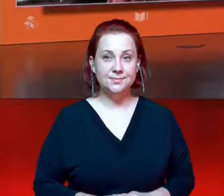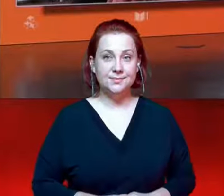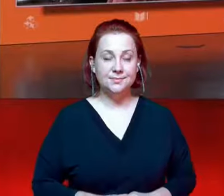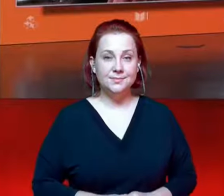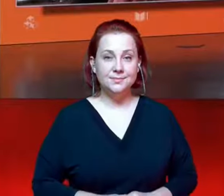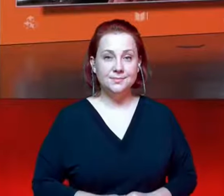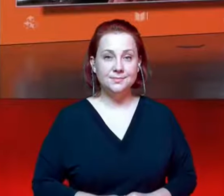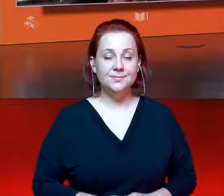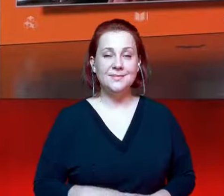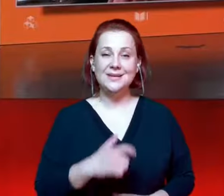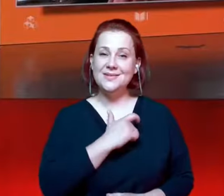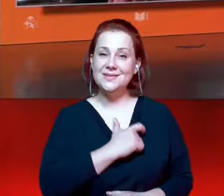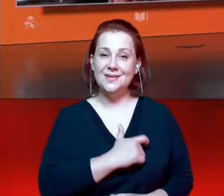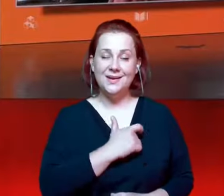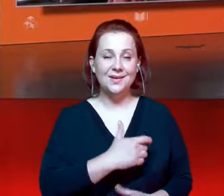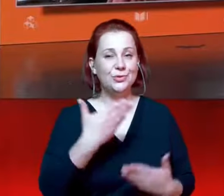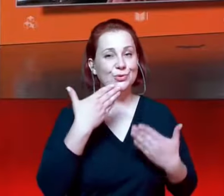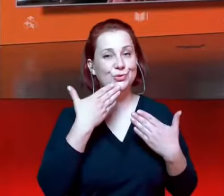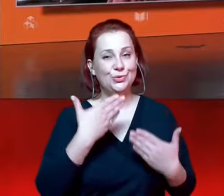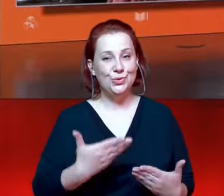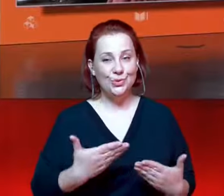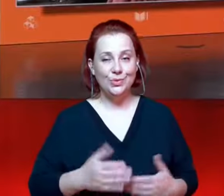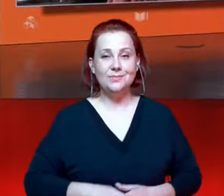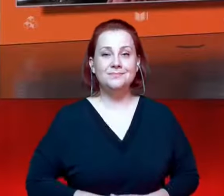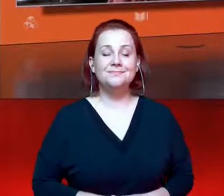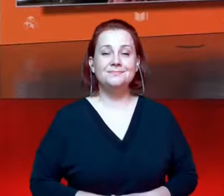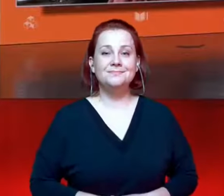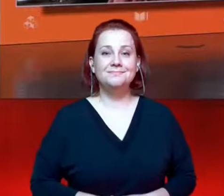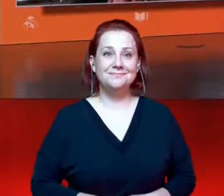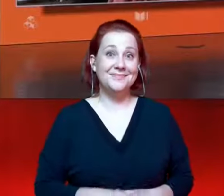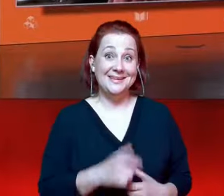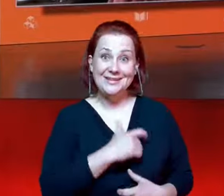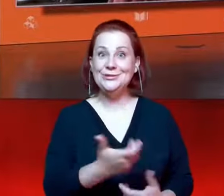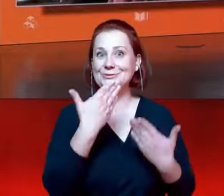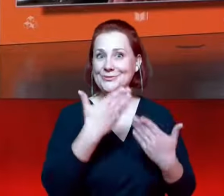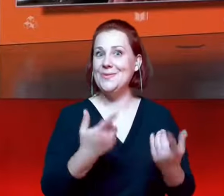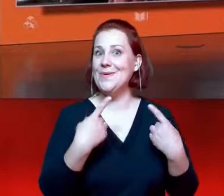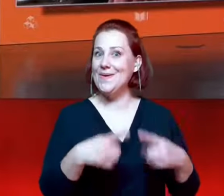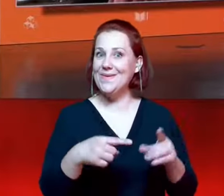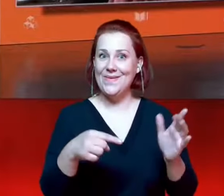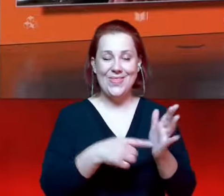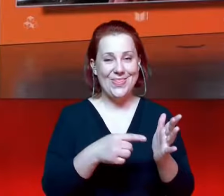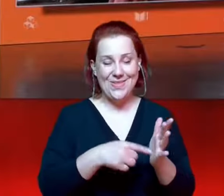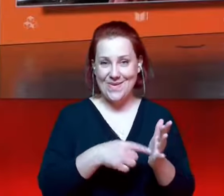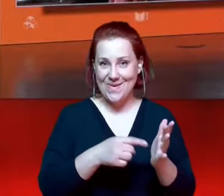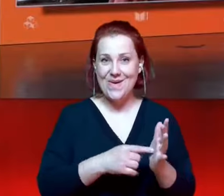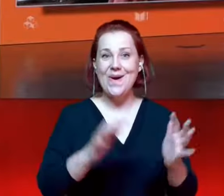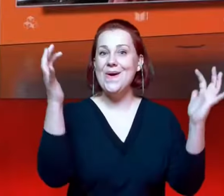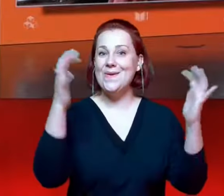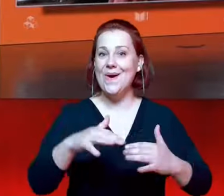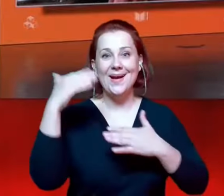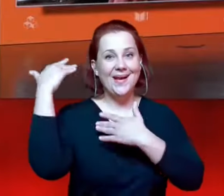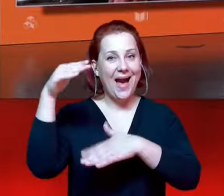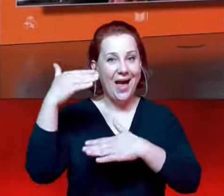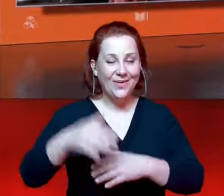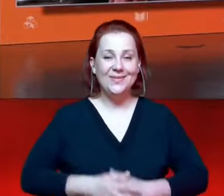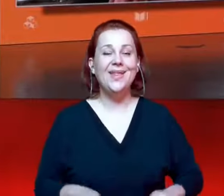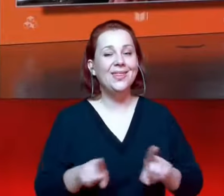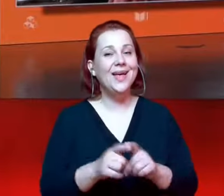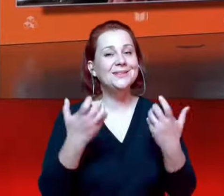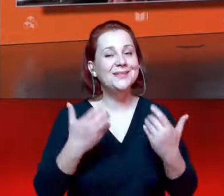organizing committee for this congress. Za zorganizowanie tego kongresu w Katowicach. Chciałabym również